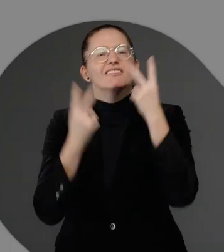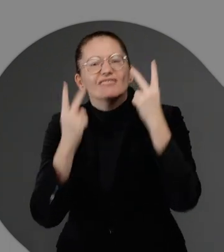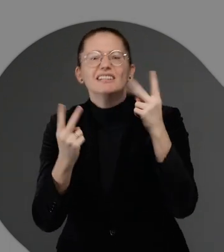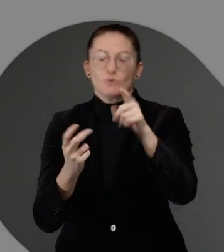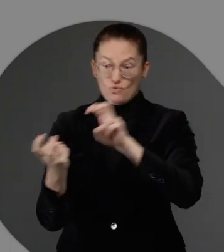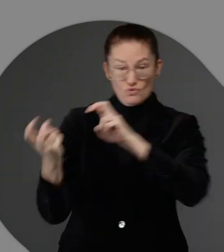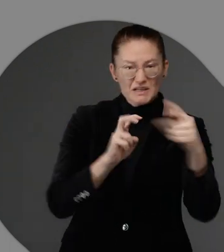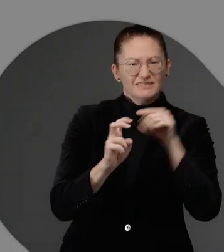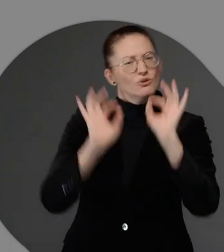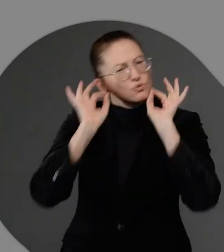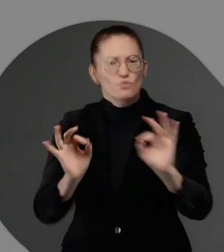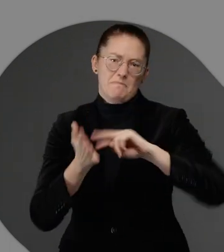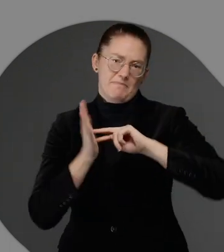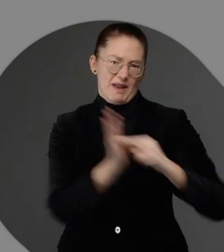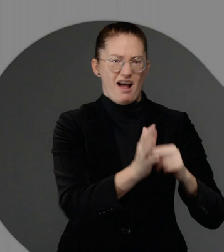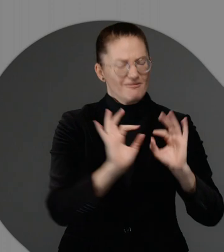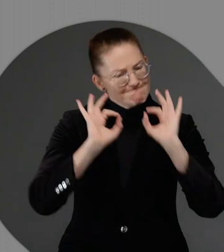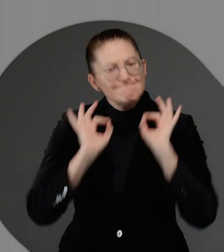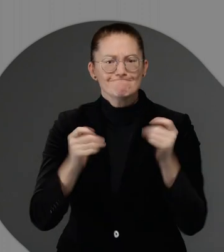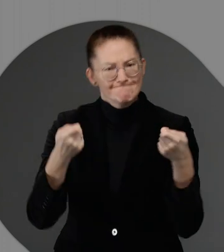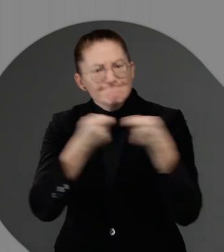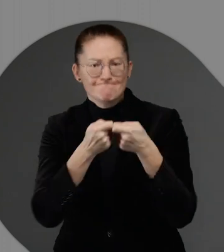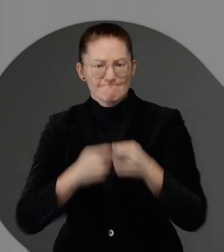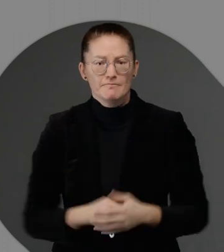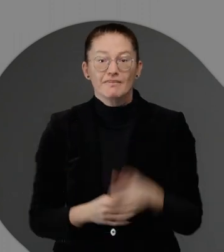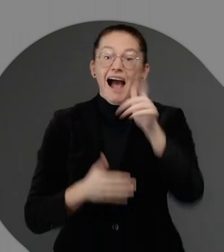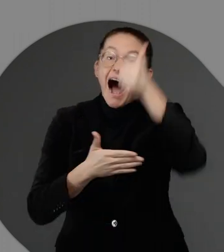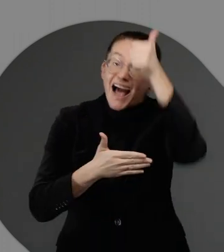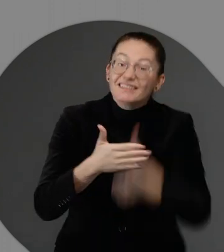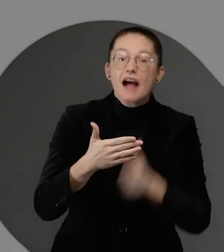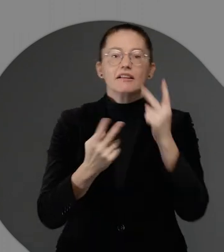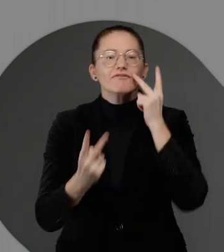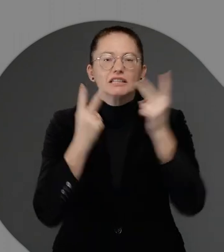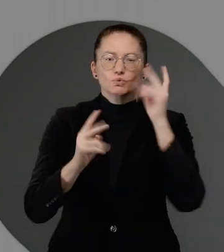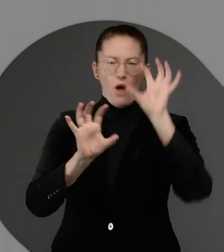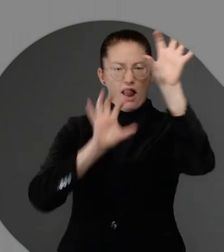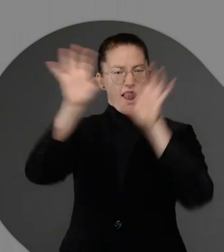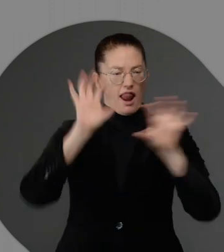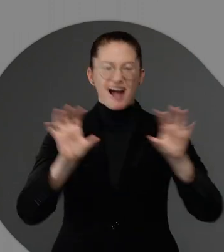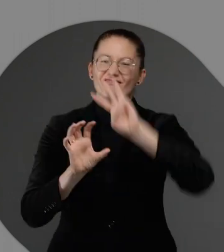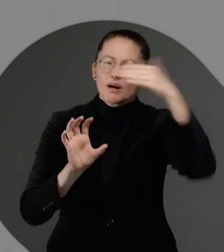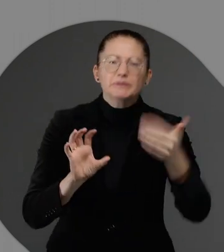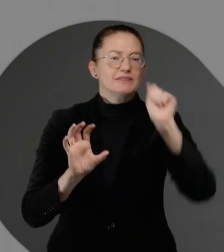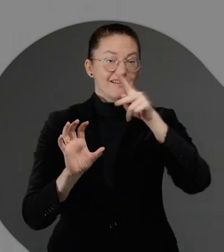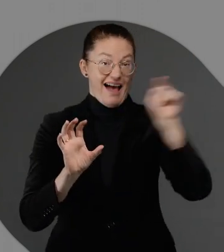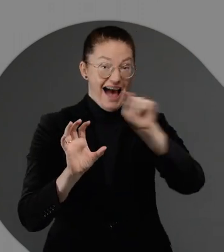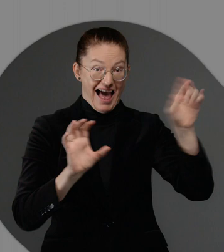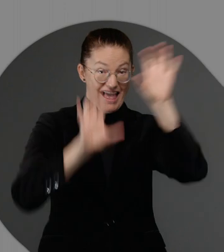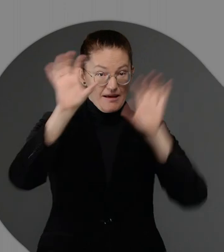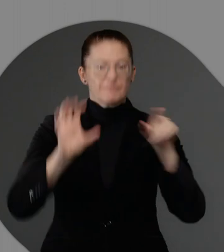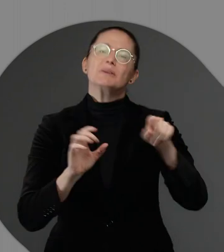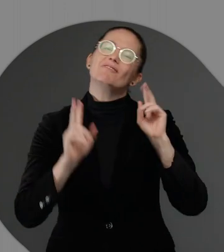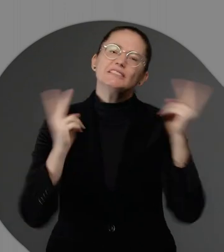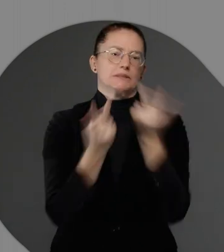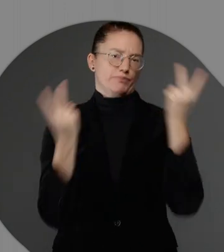und konforme Umsetzung. Ein einheitliches visuelles Erscheinungsbild ist bei jeder Website und Applikation eine